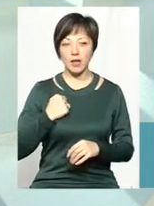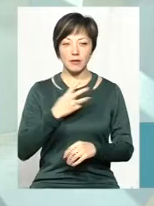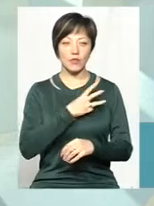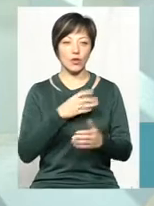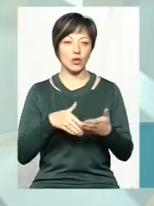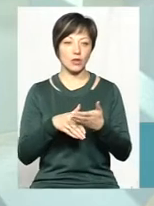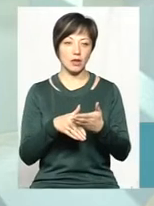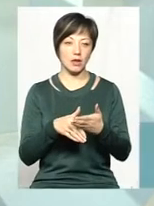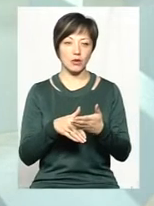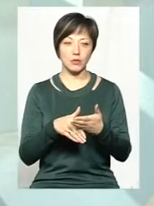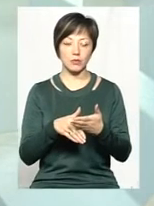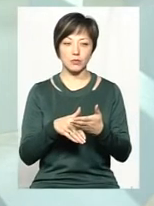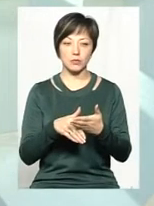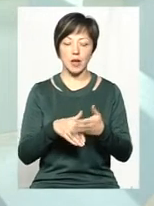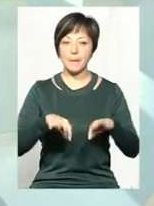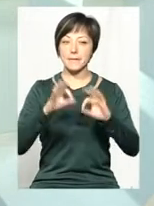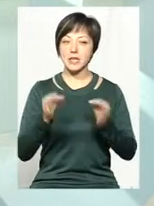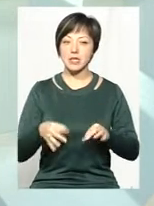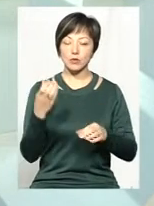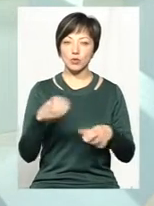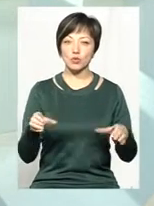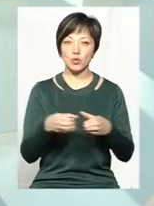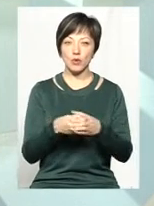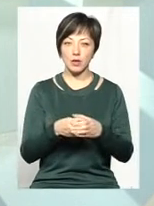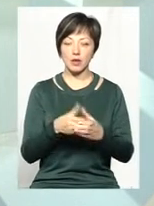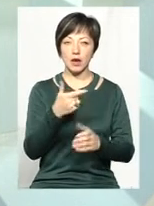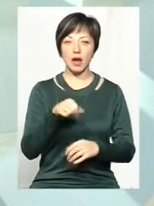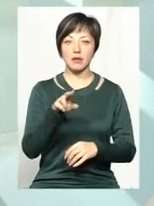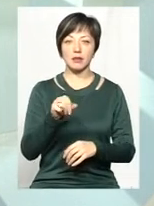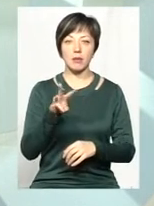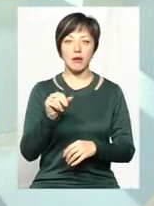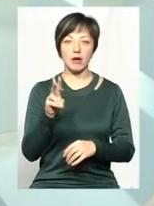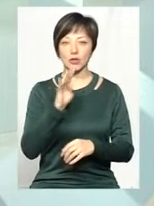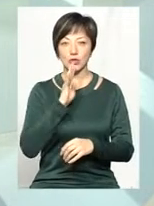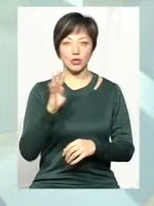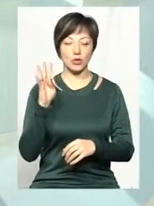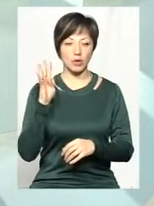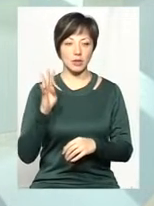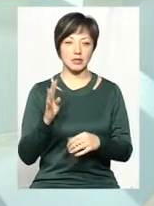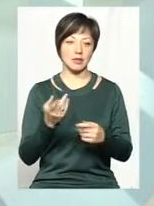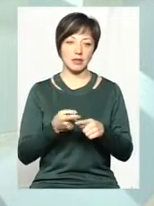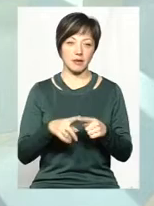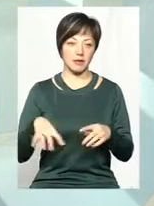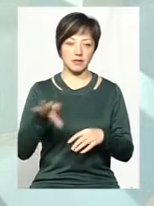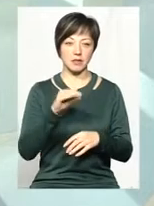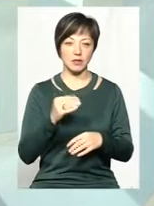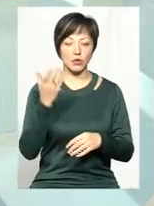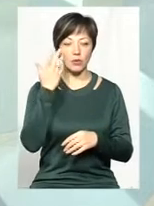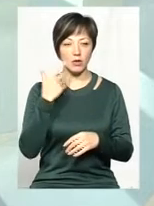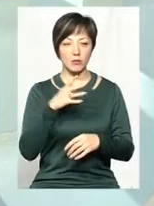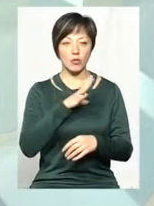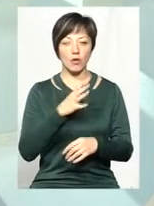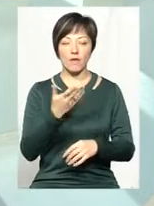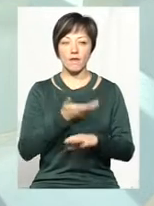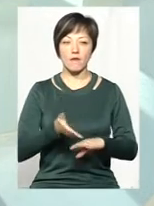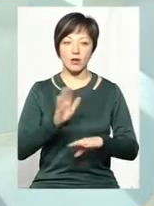волонтером мистецької сотні Гайдамаки, ми стали 4 роки назад, як всі. Тобто, тоді, коли важко було на